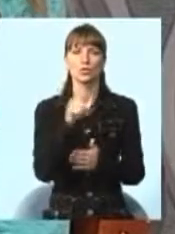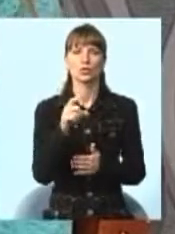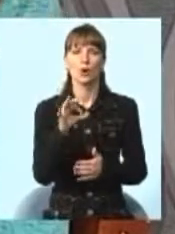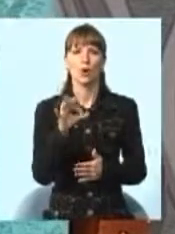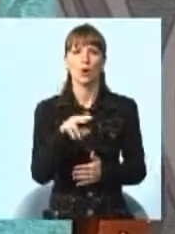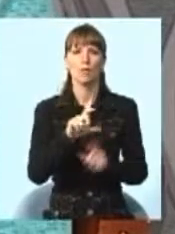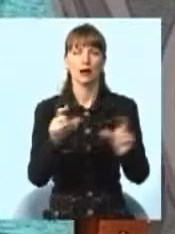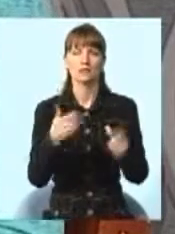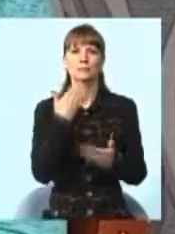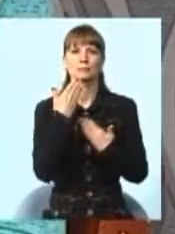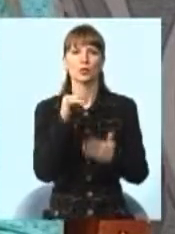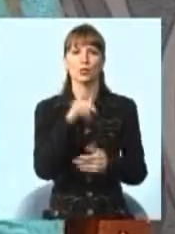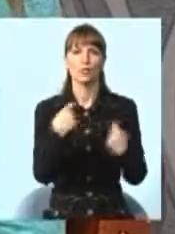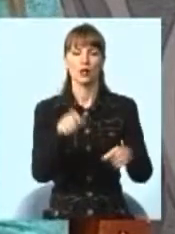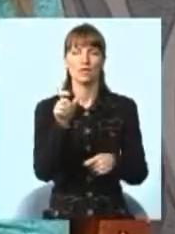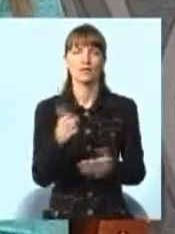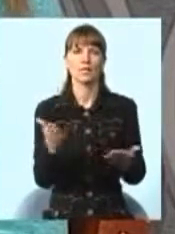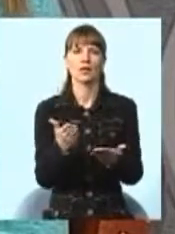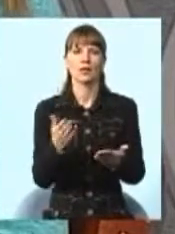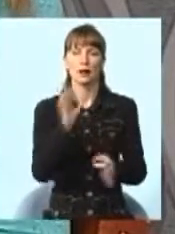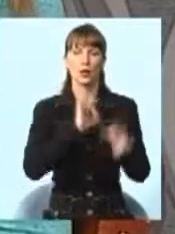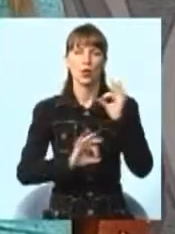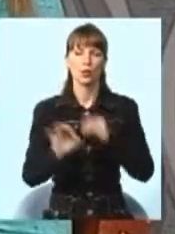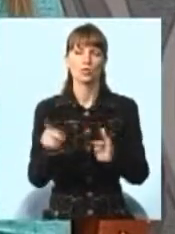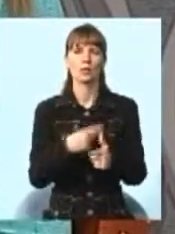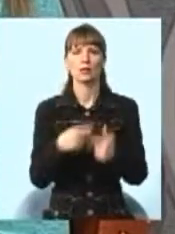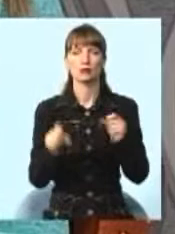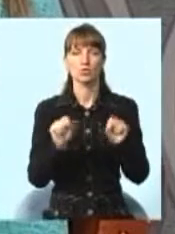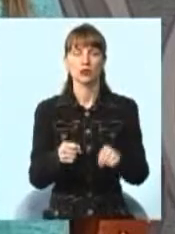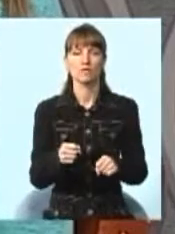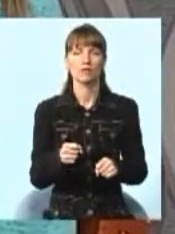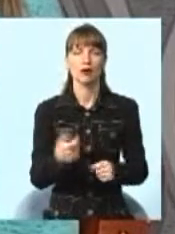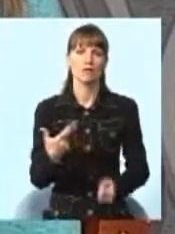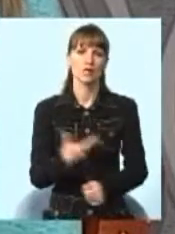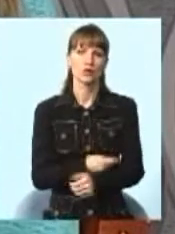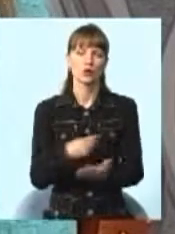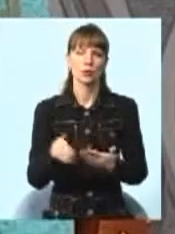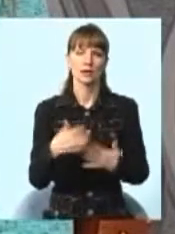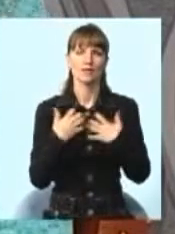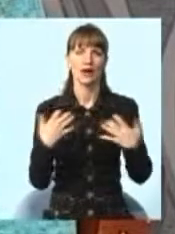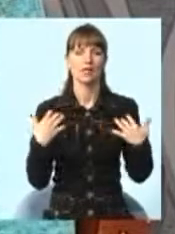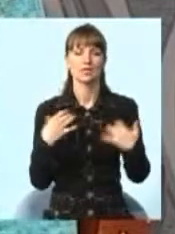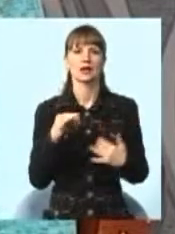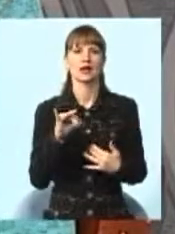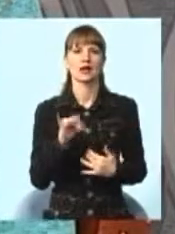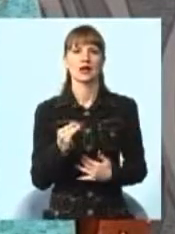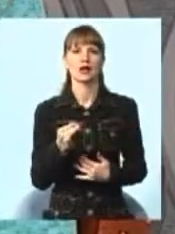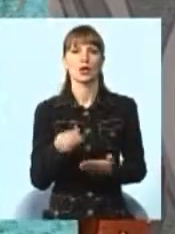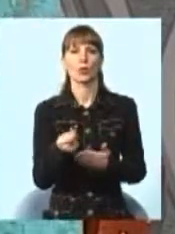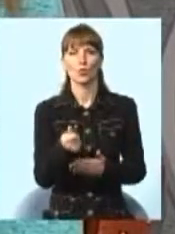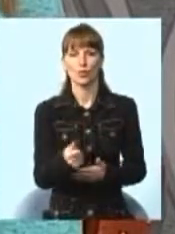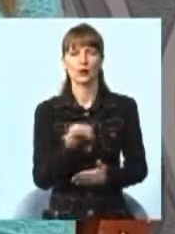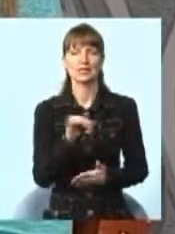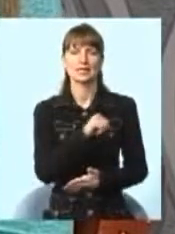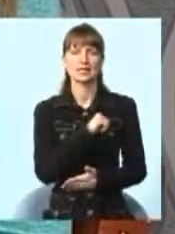зоомагазину, запитують у продавця, які певні пігулки або, можливо, навіть вакцину купити тваринці. Ну і, власне, купують